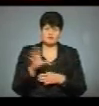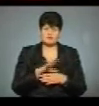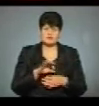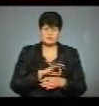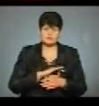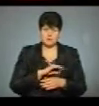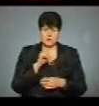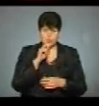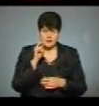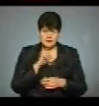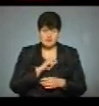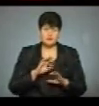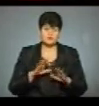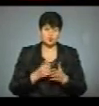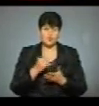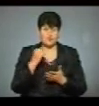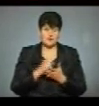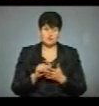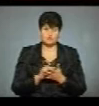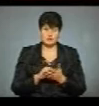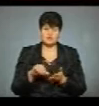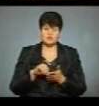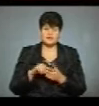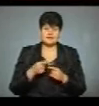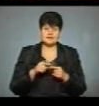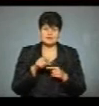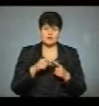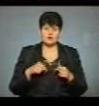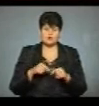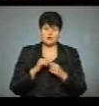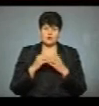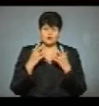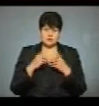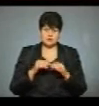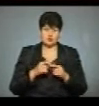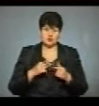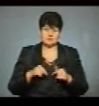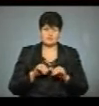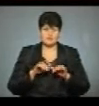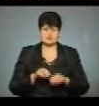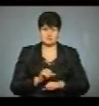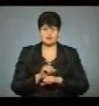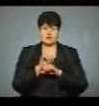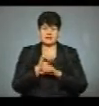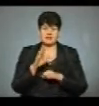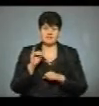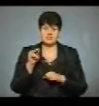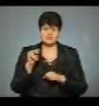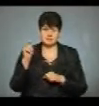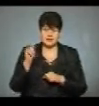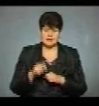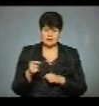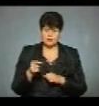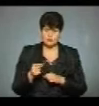профспілки України. А в разі ухвалення документа члени цих організацій щодня організовуватимуть акції протесту. На Віче приїхали й